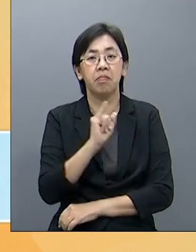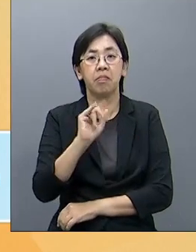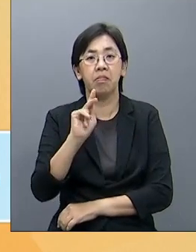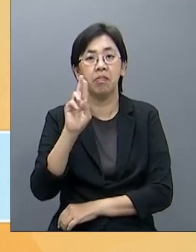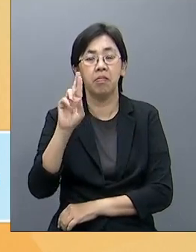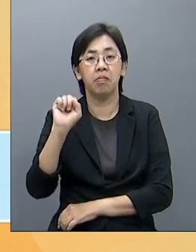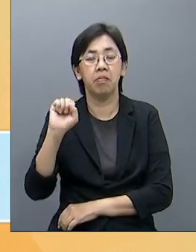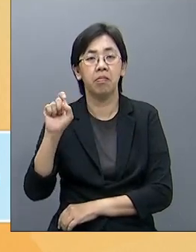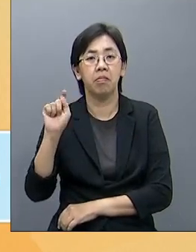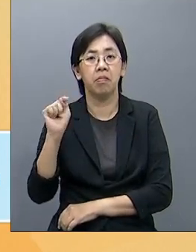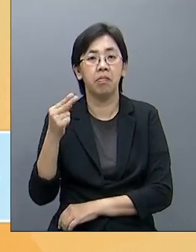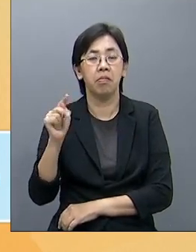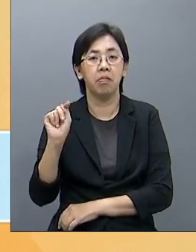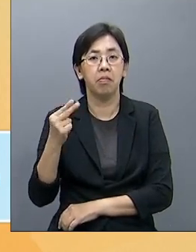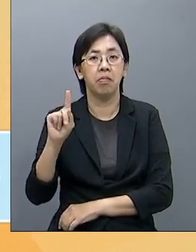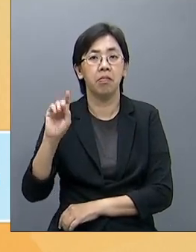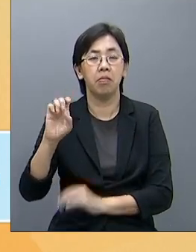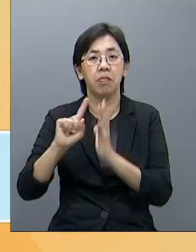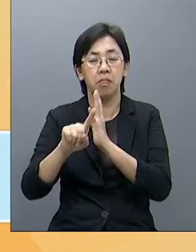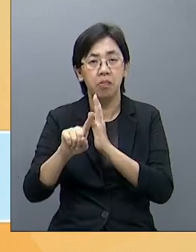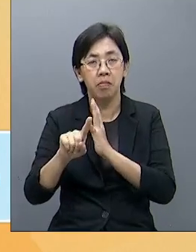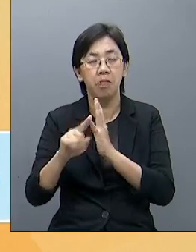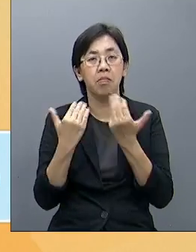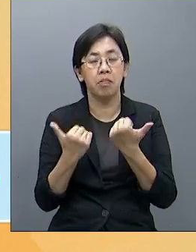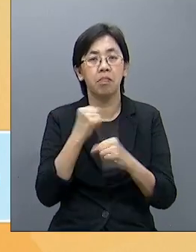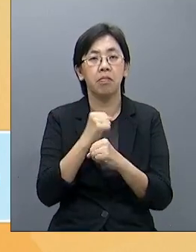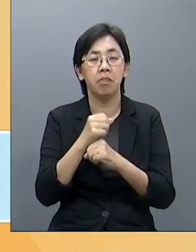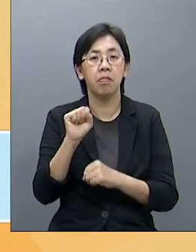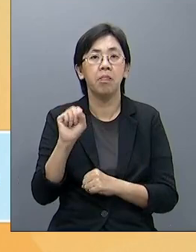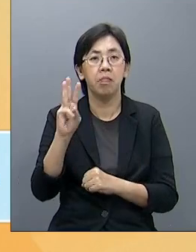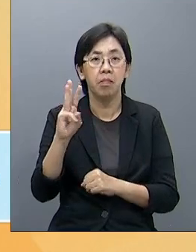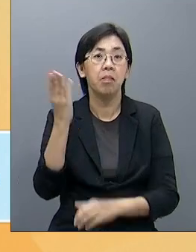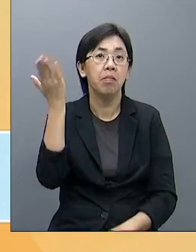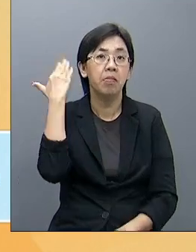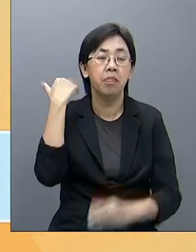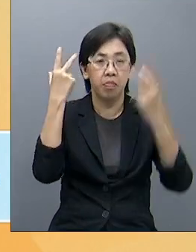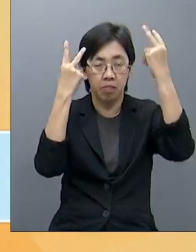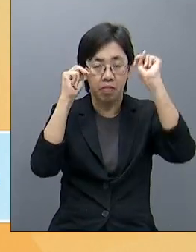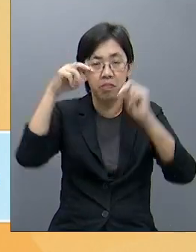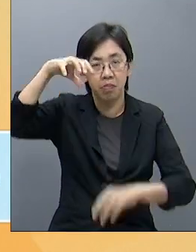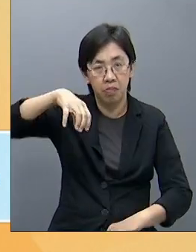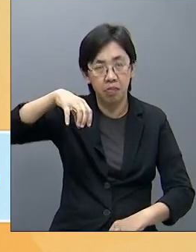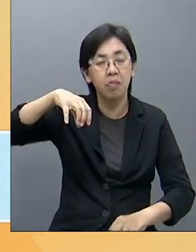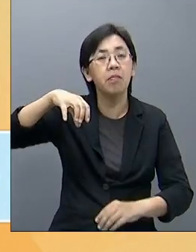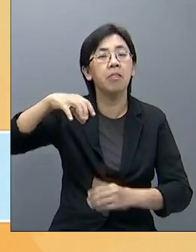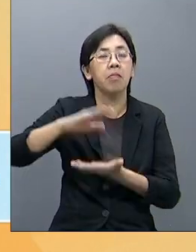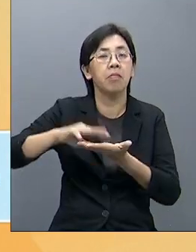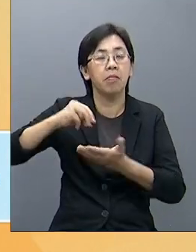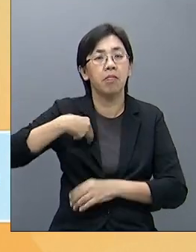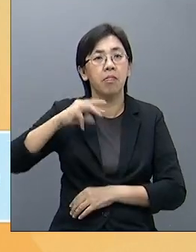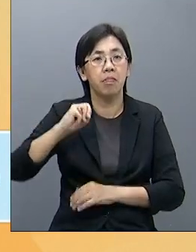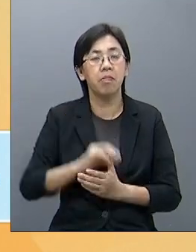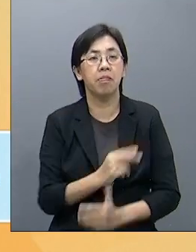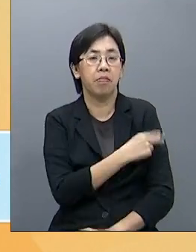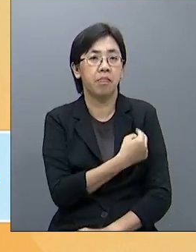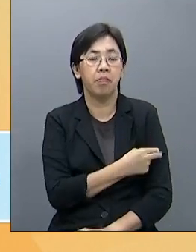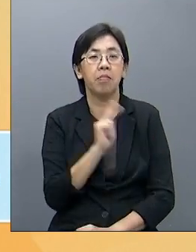ตติซิริก็เป็นปัจบนท่เป็นสมาชิกฮุทธิสภาท่เป็อดีตนายกสภา มหวิชลยมฮิดนนายแพทธกิจสดาห